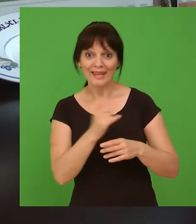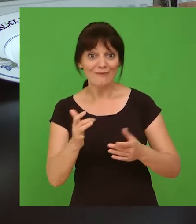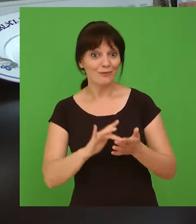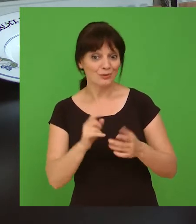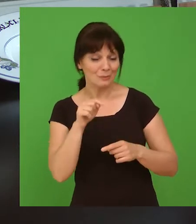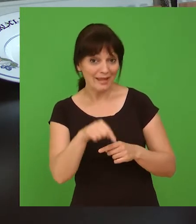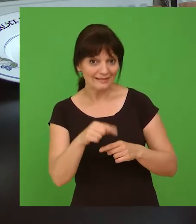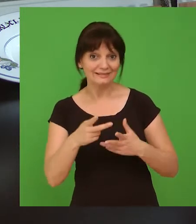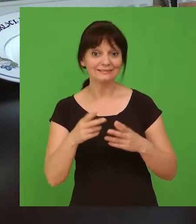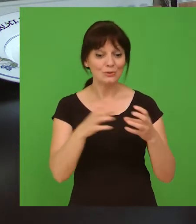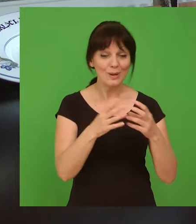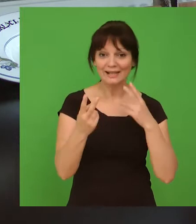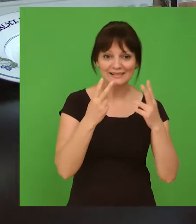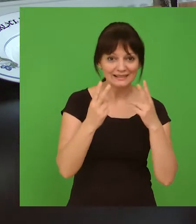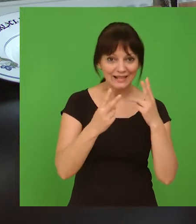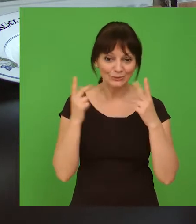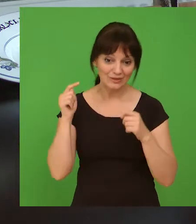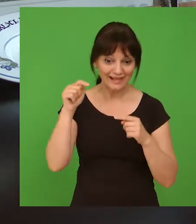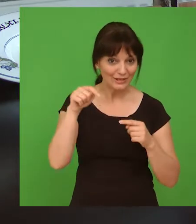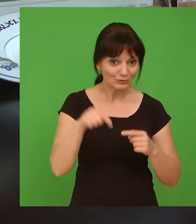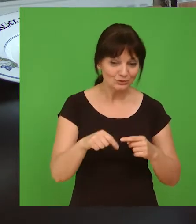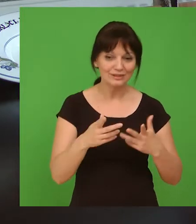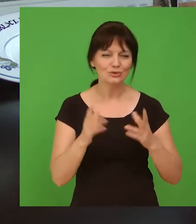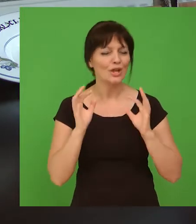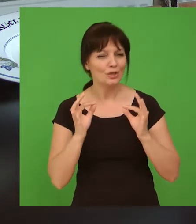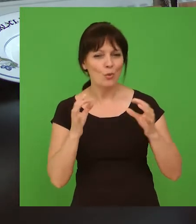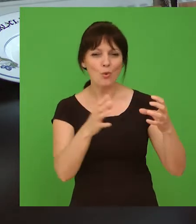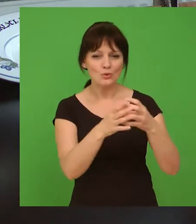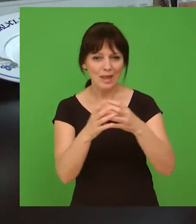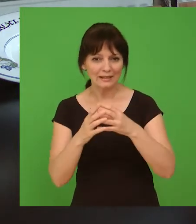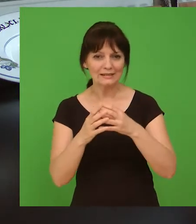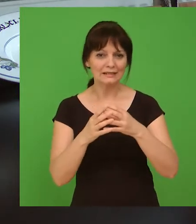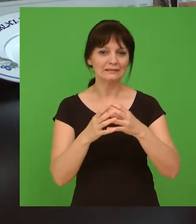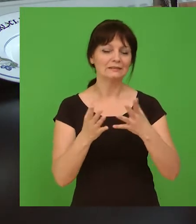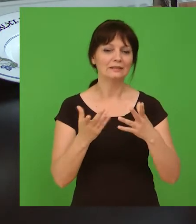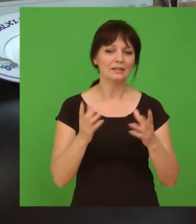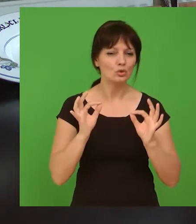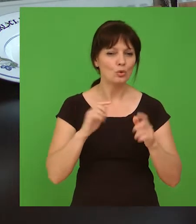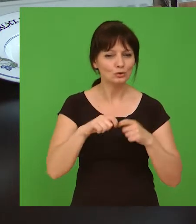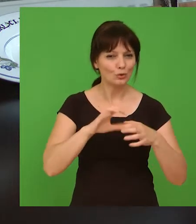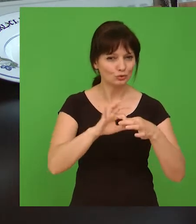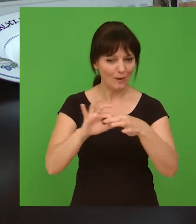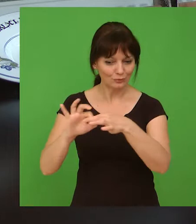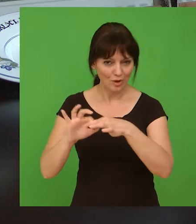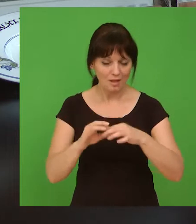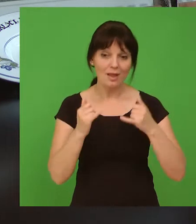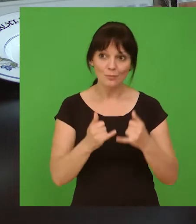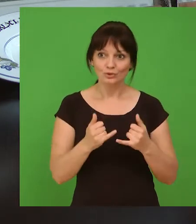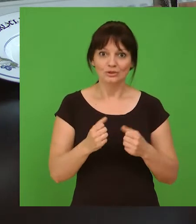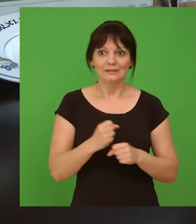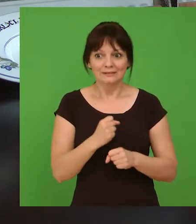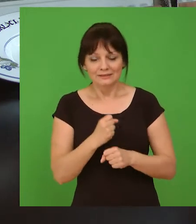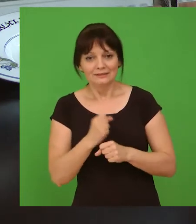hozzánk gyülekezeteket meglátogatni, és kialakultak ilyen gyülekezetekkel való szorosabb kapcsolatok. Most azon törekedtünk, hogy